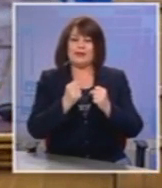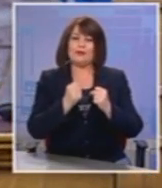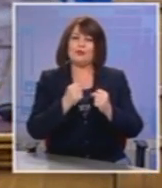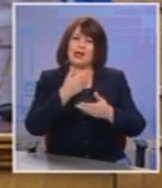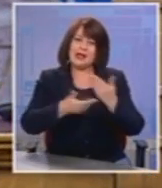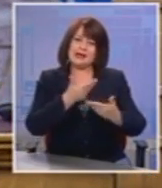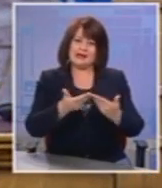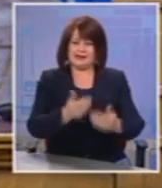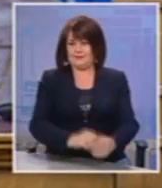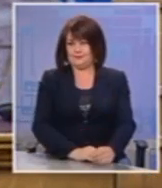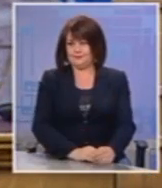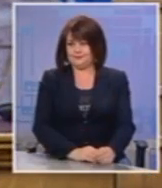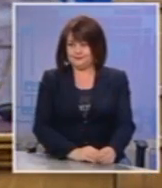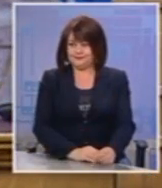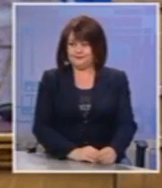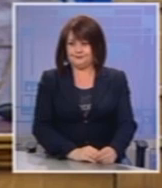την